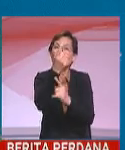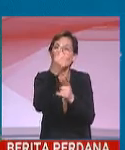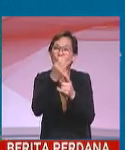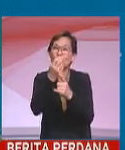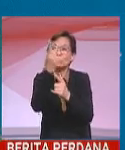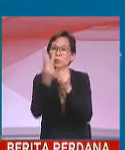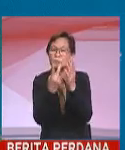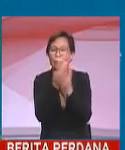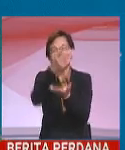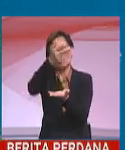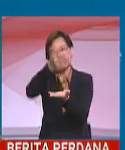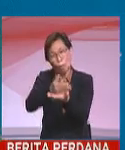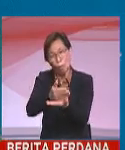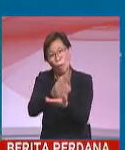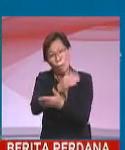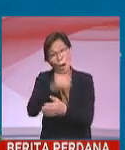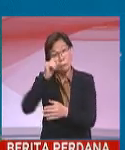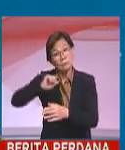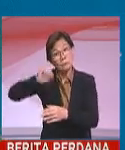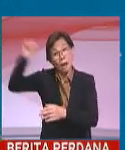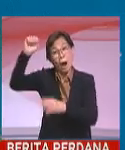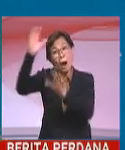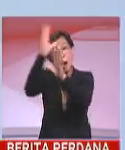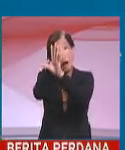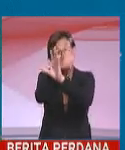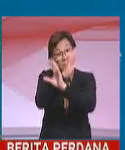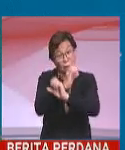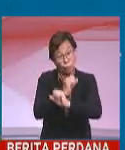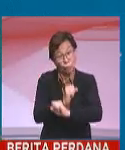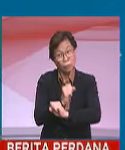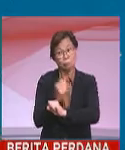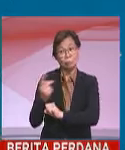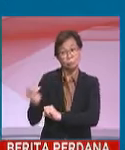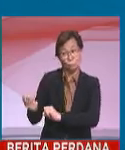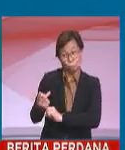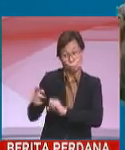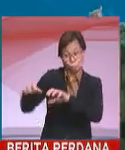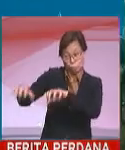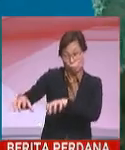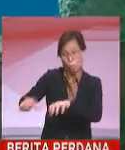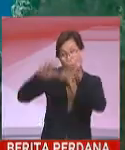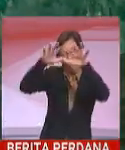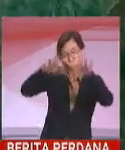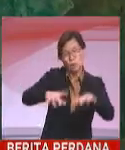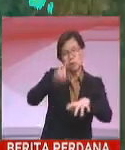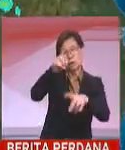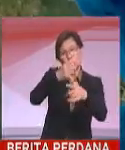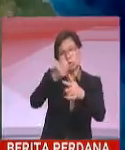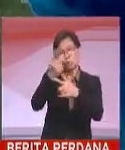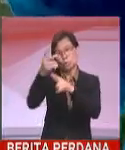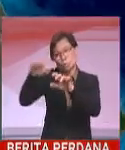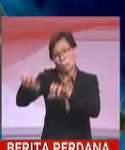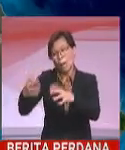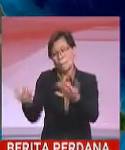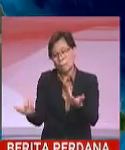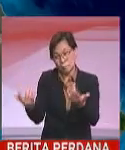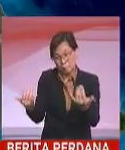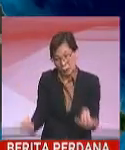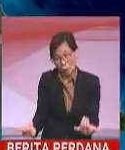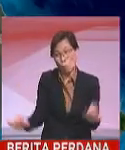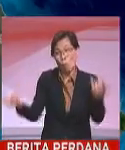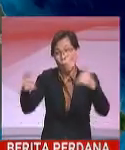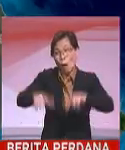sahaja lagi. Manakala bagi Sabah dan juga Negeri Sarawak, hujan di 1-2 tempat kini sedang berlaku